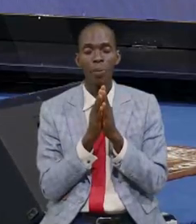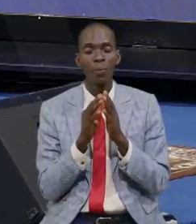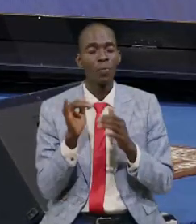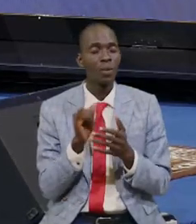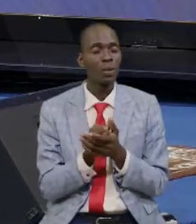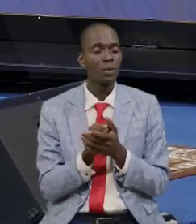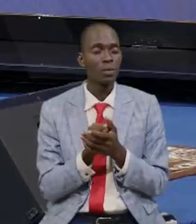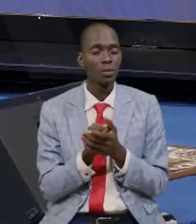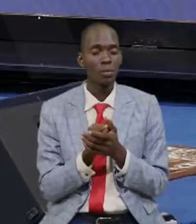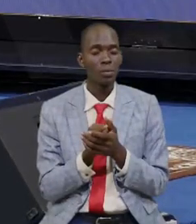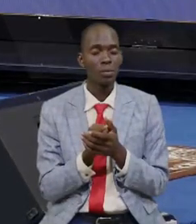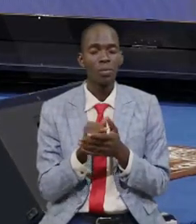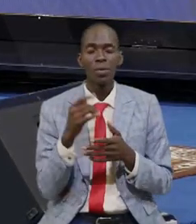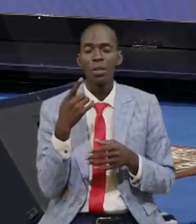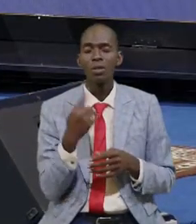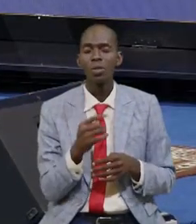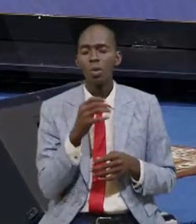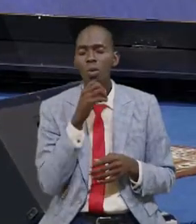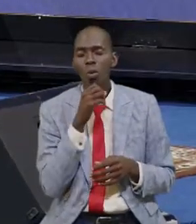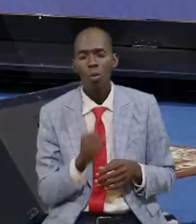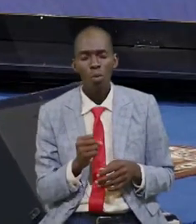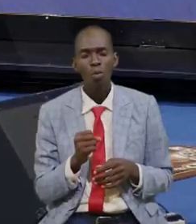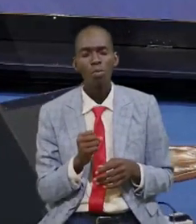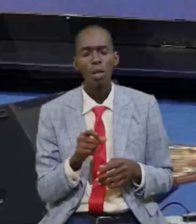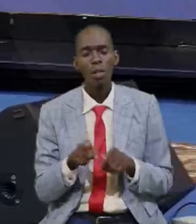Comme nous avons abandonné